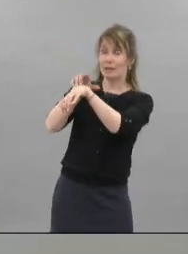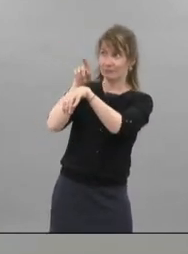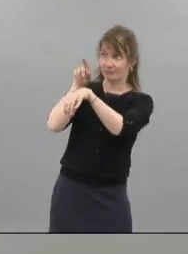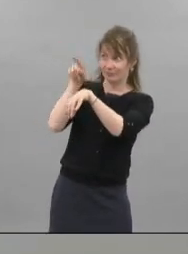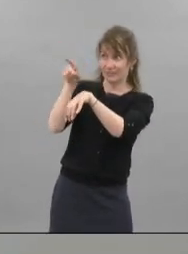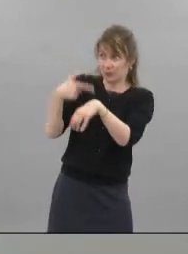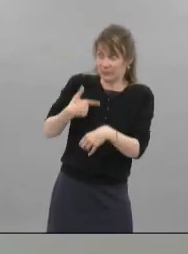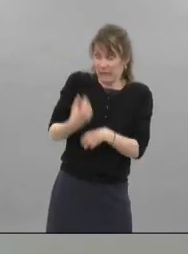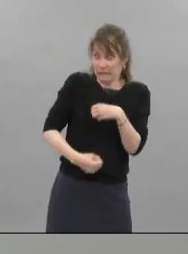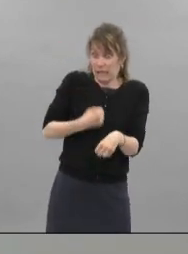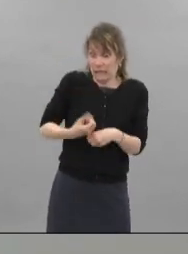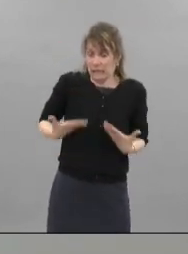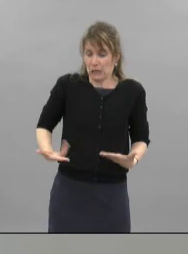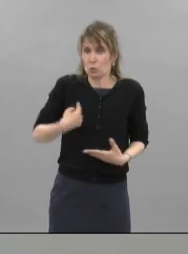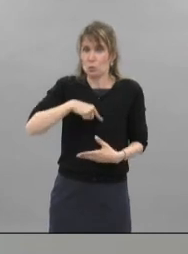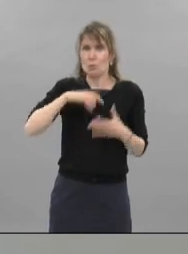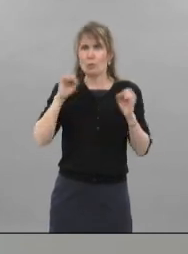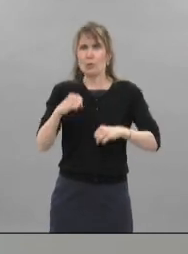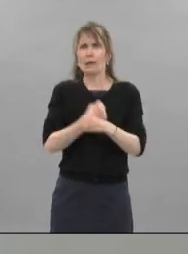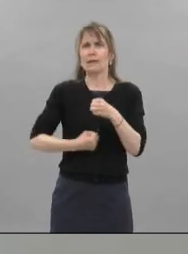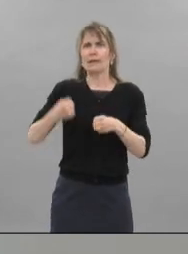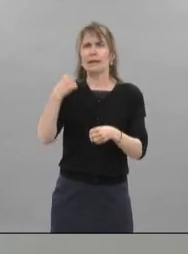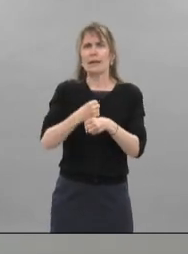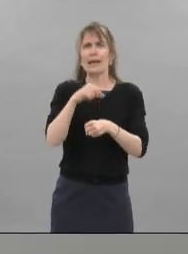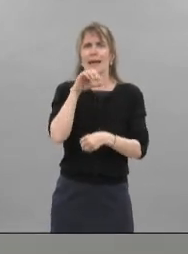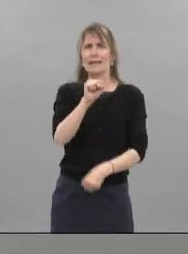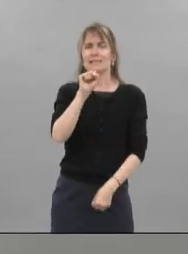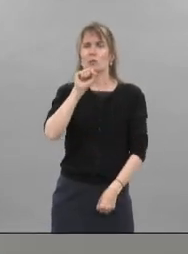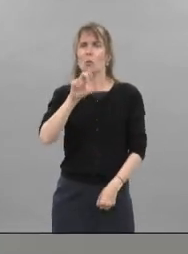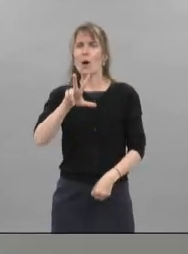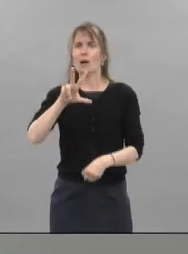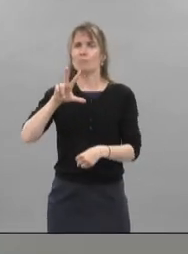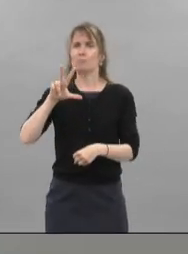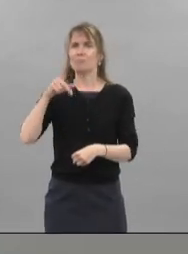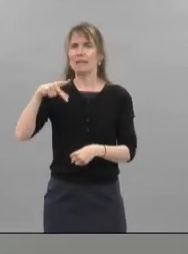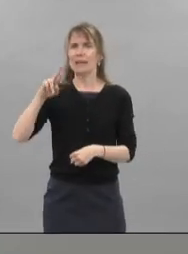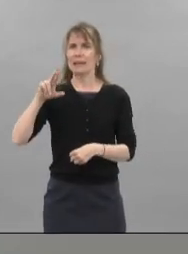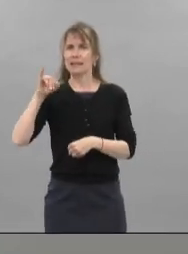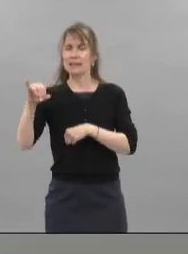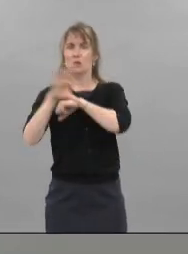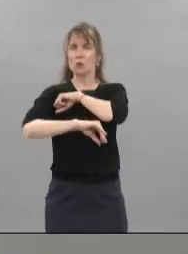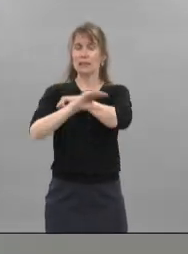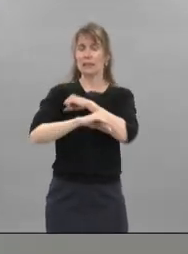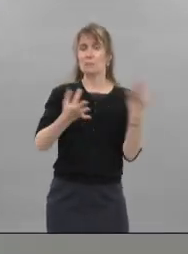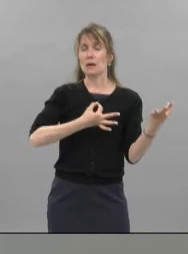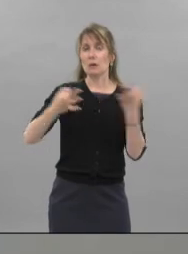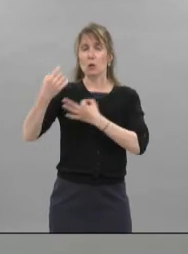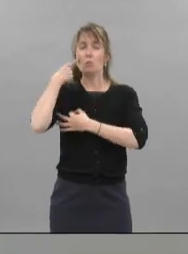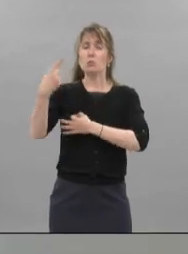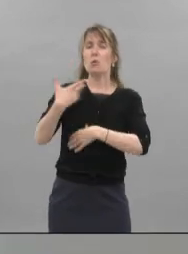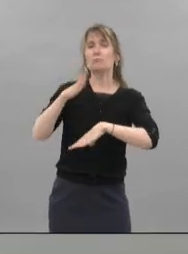puissions créer un S3PRI, donc un secrétariat permanent pour la prévention des pollutions et de risques